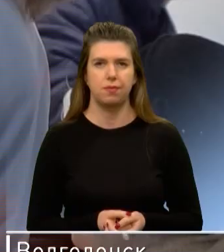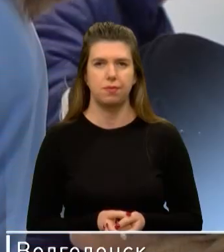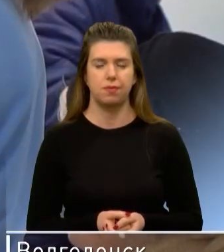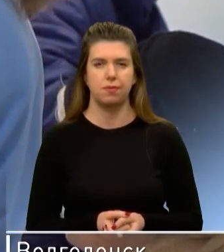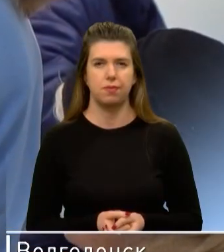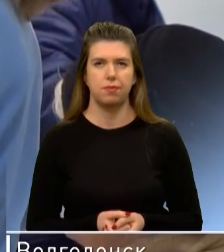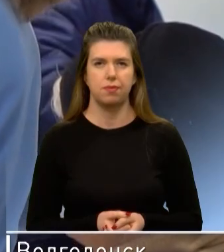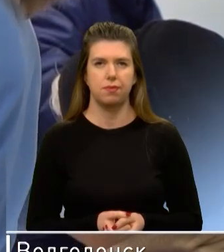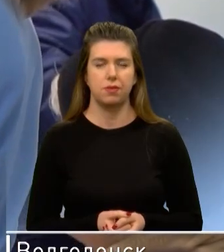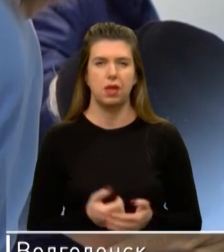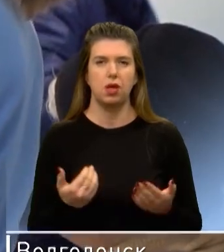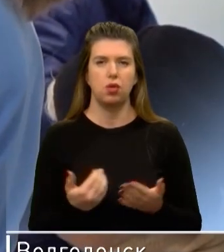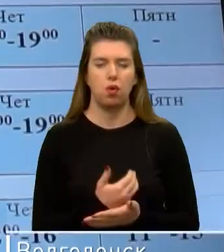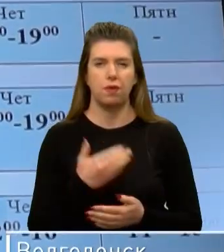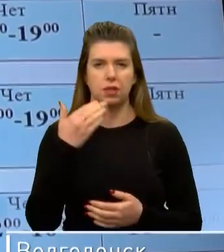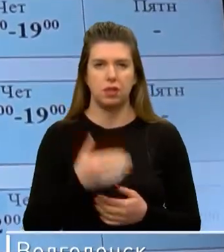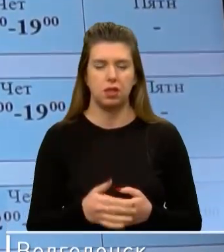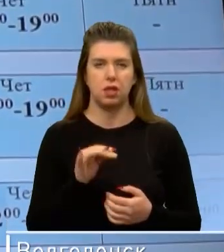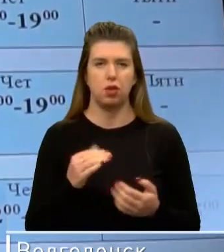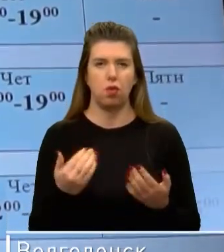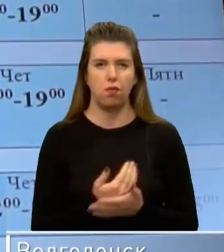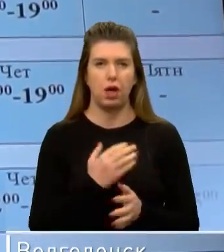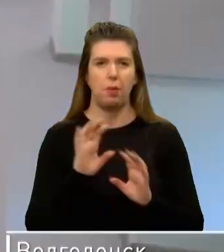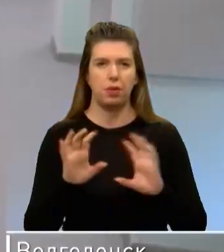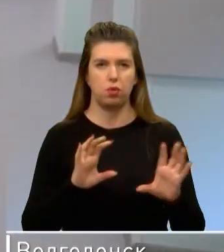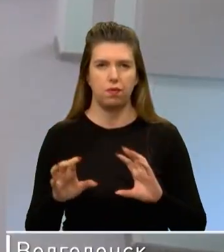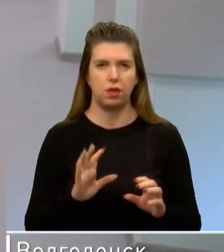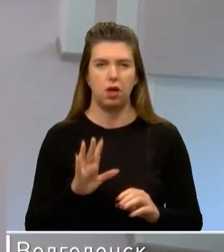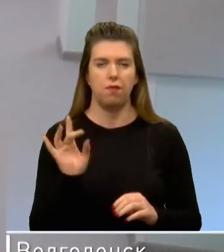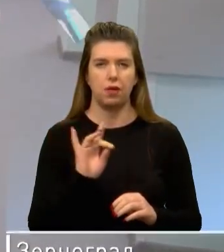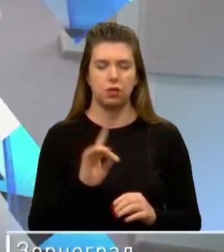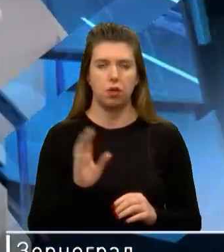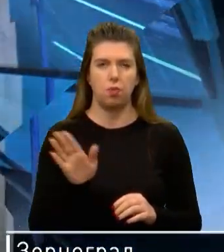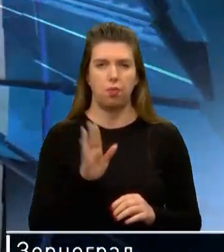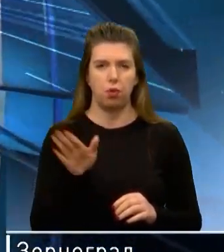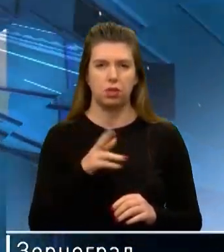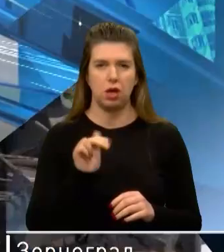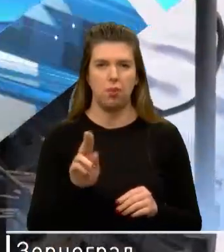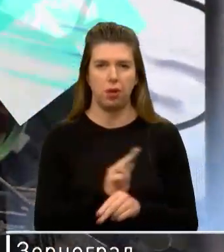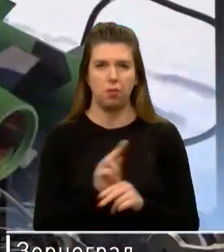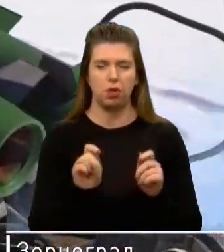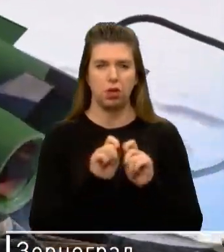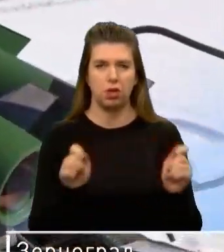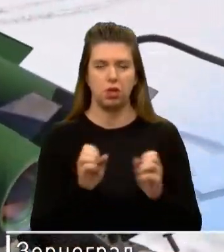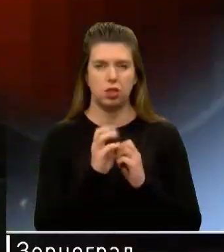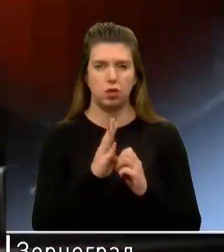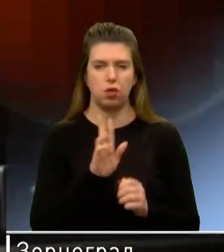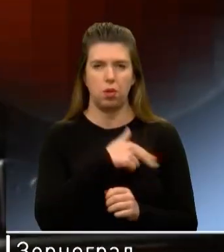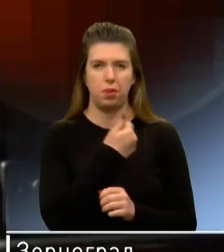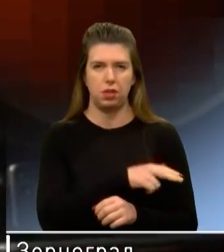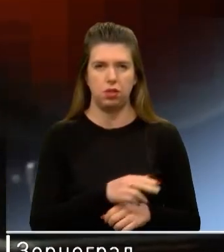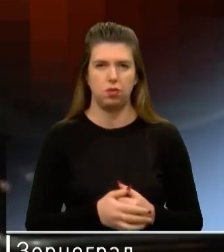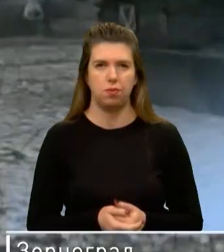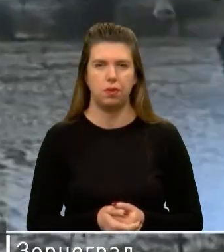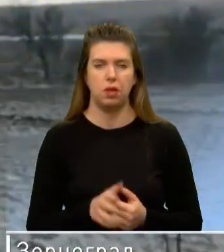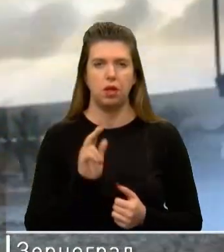праздником в новых стенах и с современным оборудованием в Ростове после капитального ремонта открыли четырнадцатую поликлинику